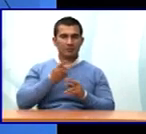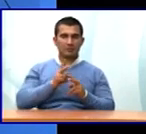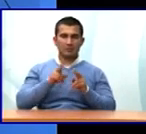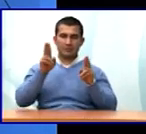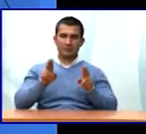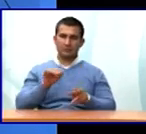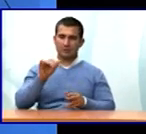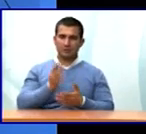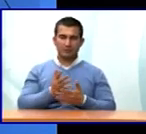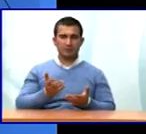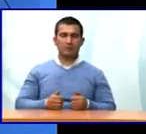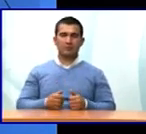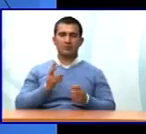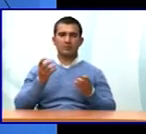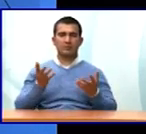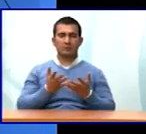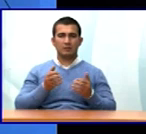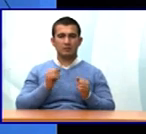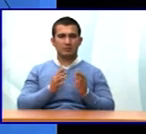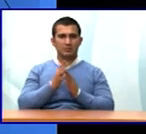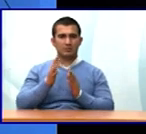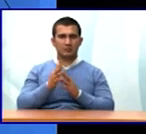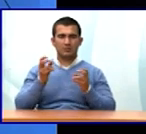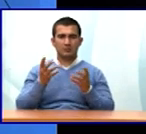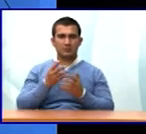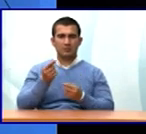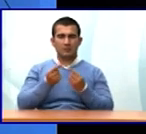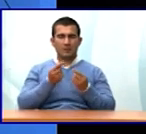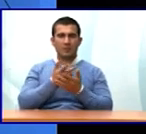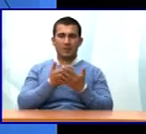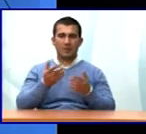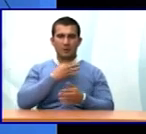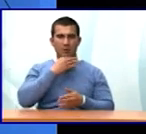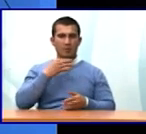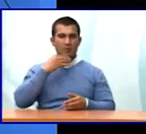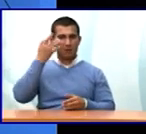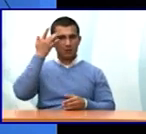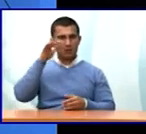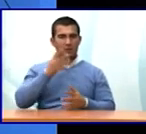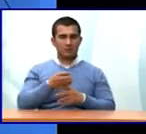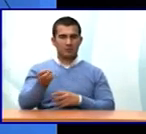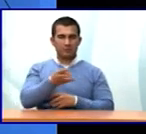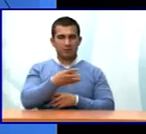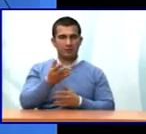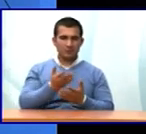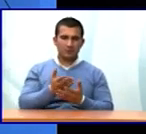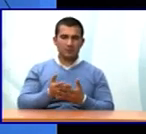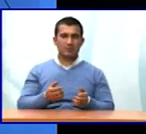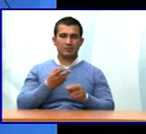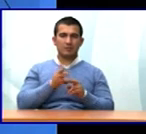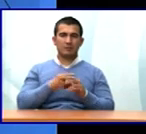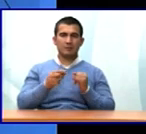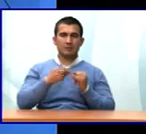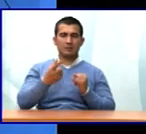qoidalar. Agarda qaysidir bir o'simlikka mineral o'g'itning miqdori ko'payib ketgan bo'lsa, u